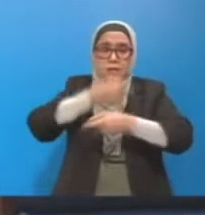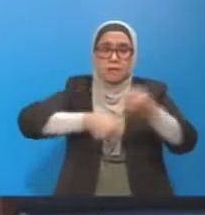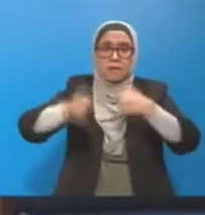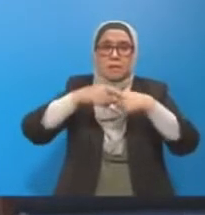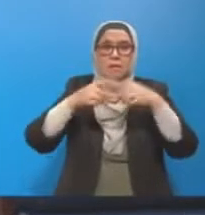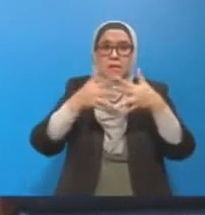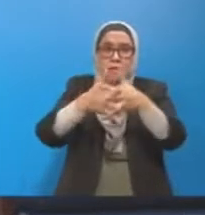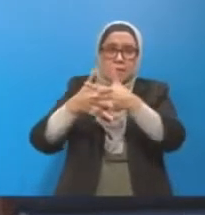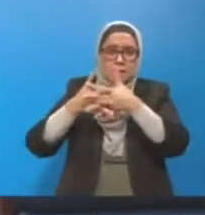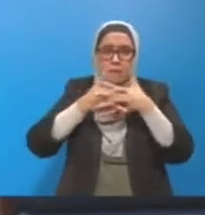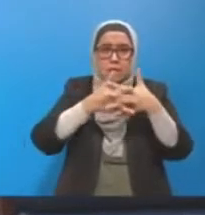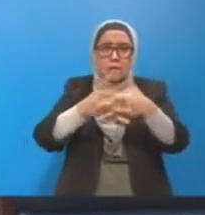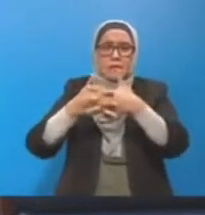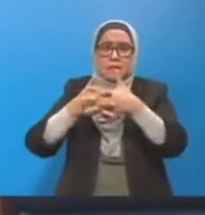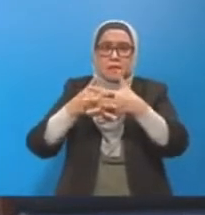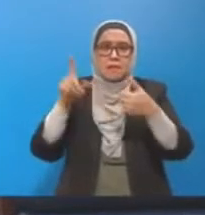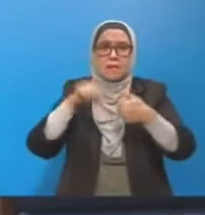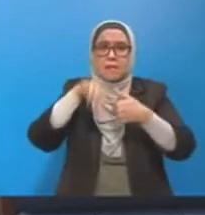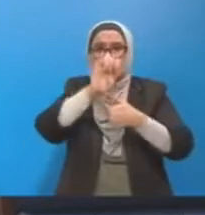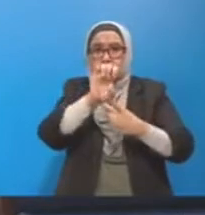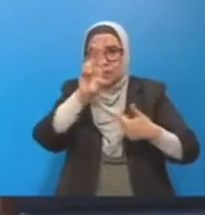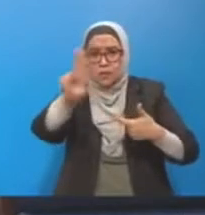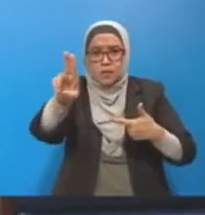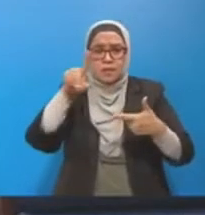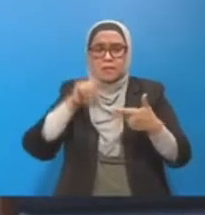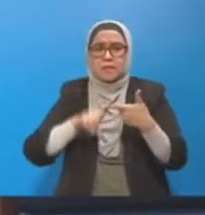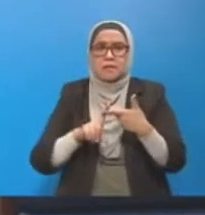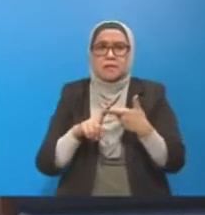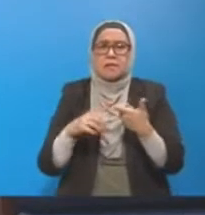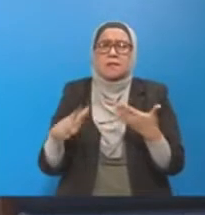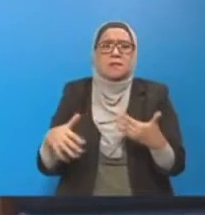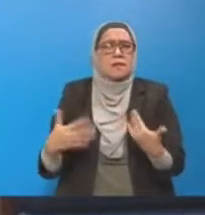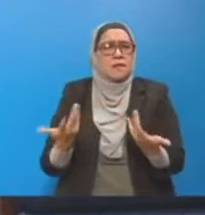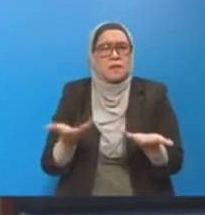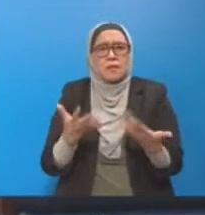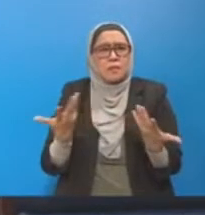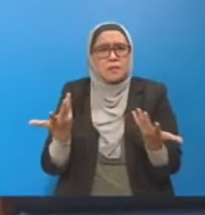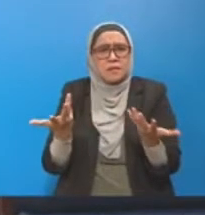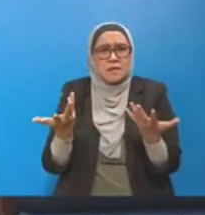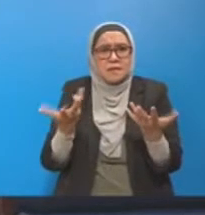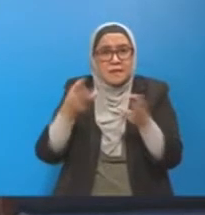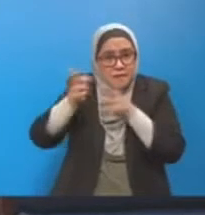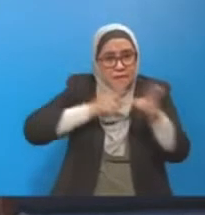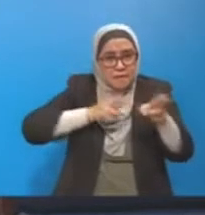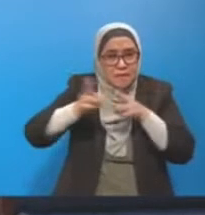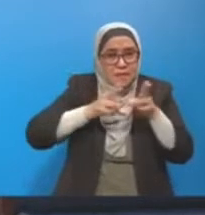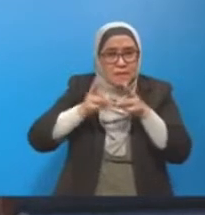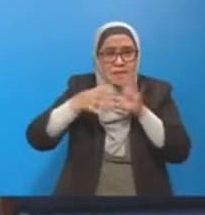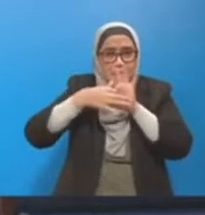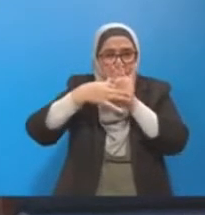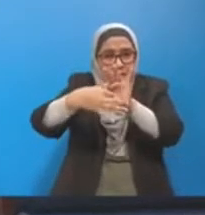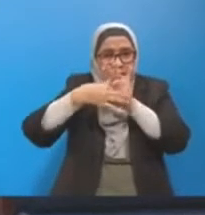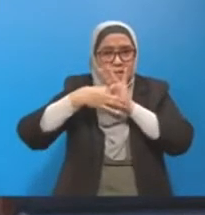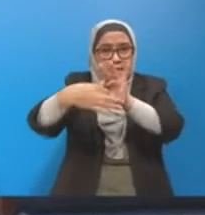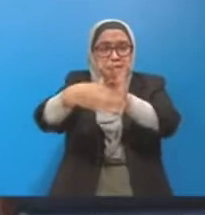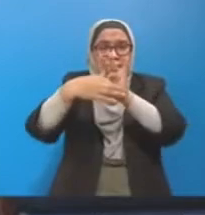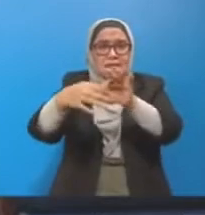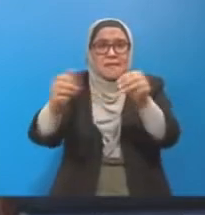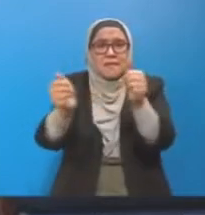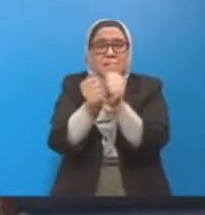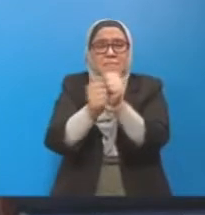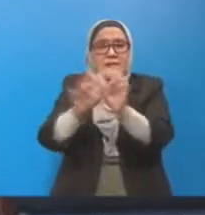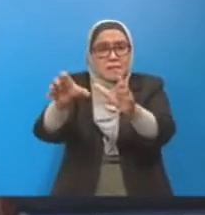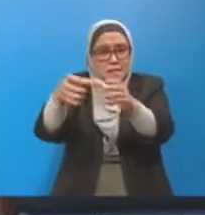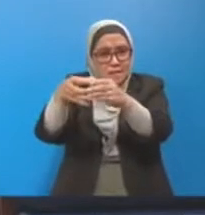USB laser Champ comment sejauhmana use dengan mereka CEO